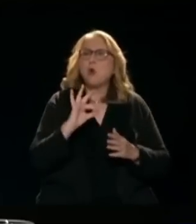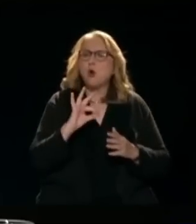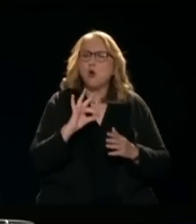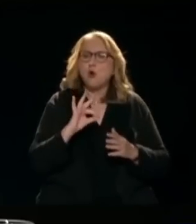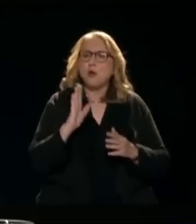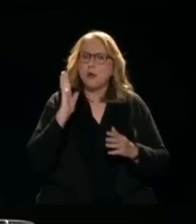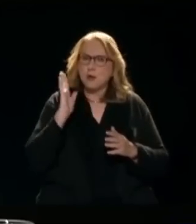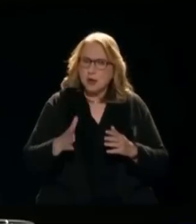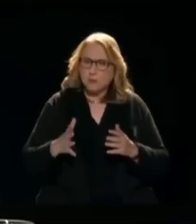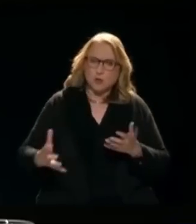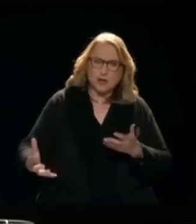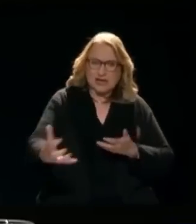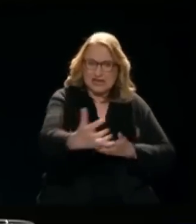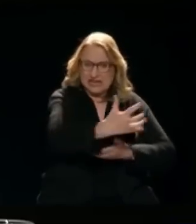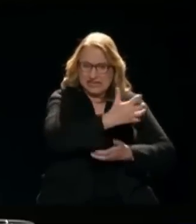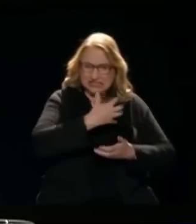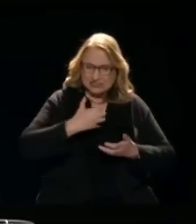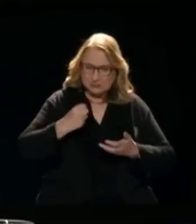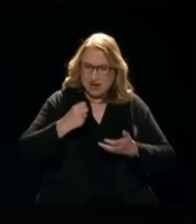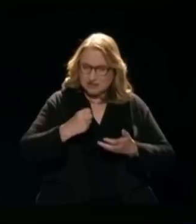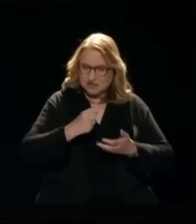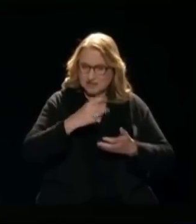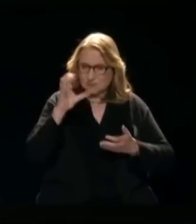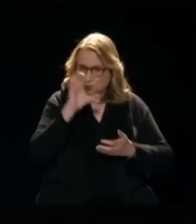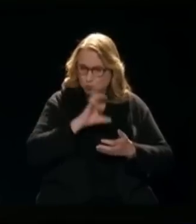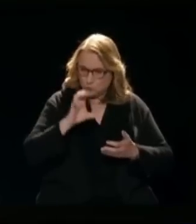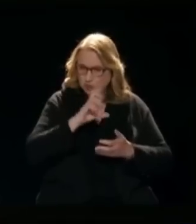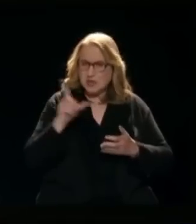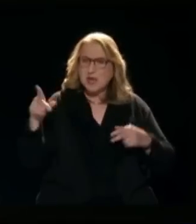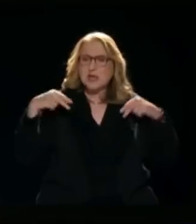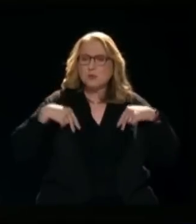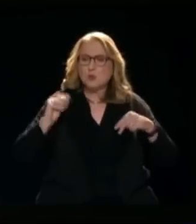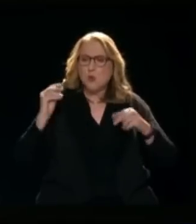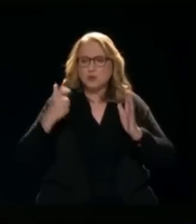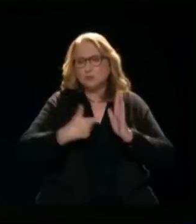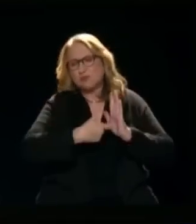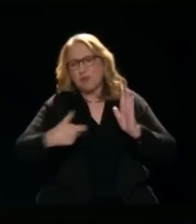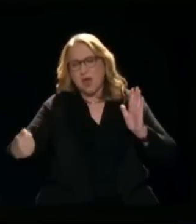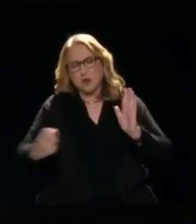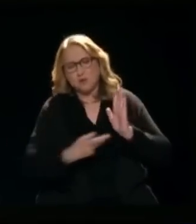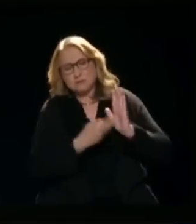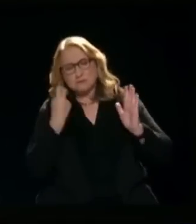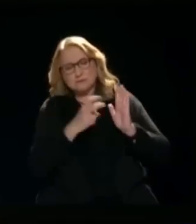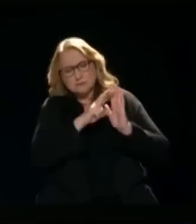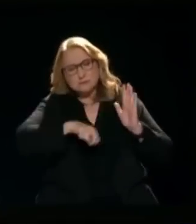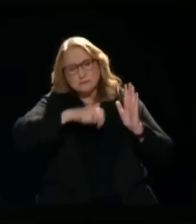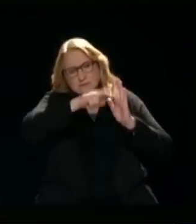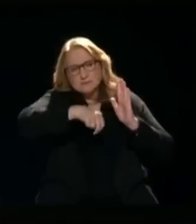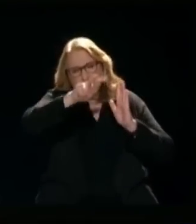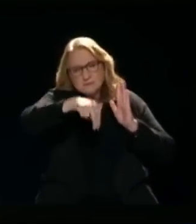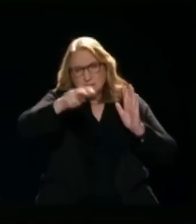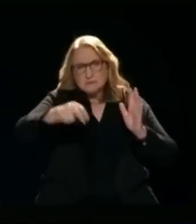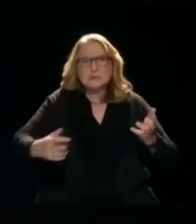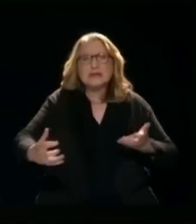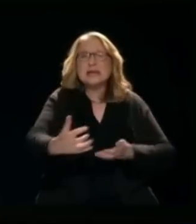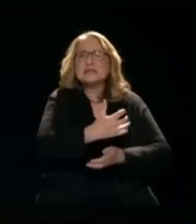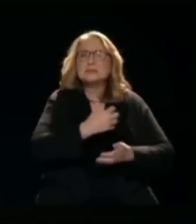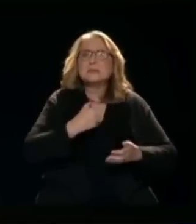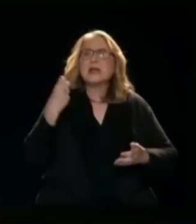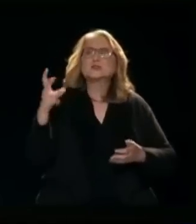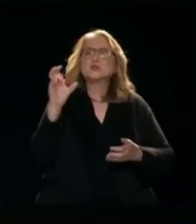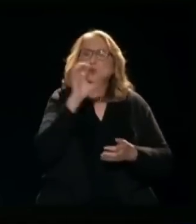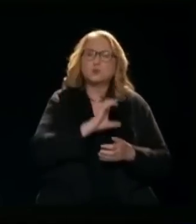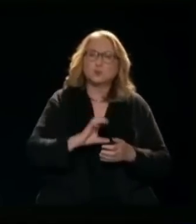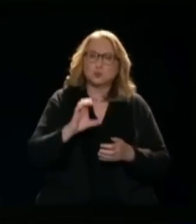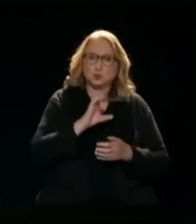τις εισπράξεις του Υπουργείου Οικονομικών. Λοιπόν, κύριε Καζάκη, πριν μπούμε στην ουσία του προγράμματός σας και των θέσεών σας, θέλω λίγο να